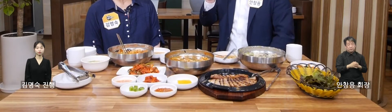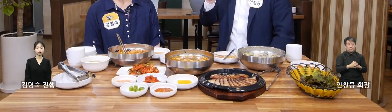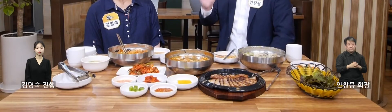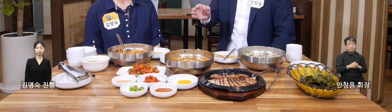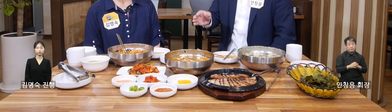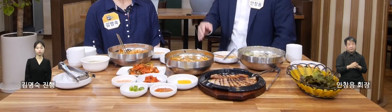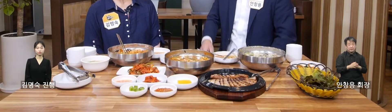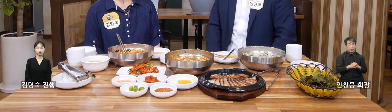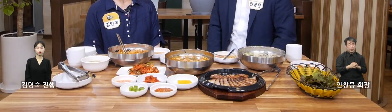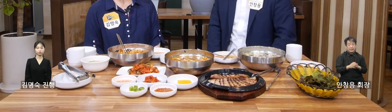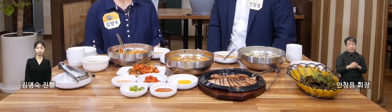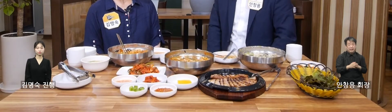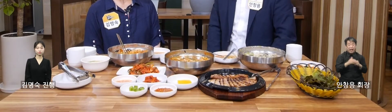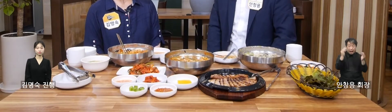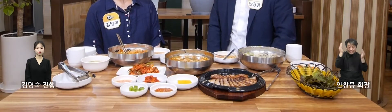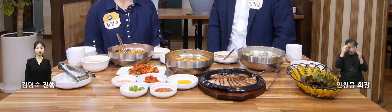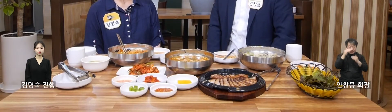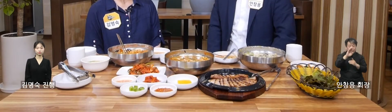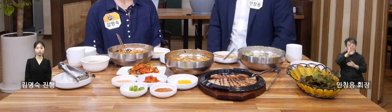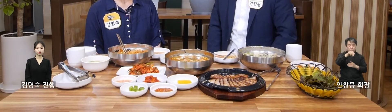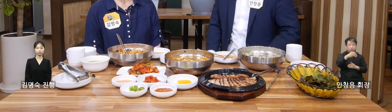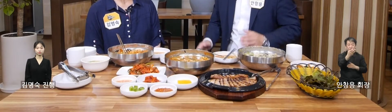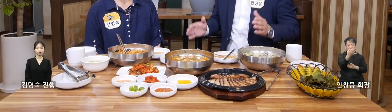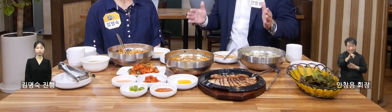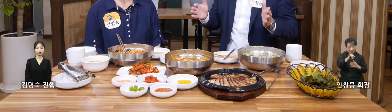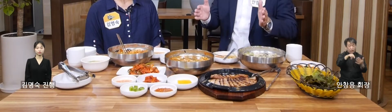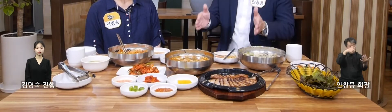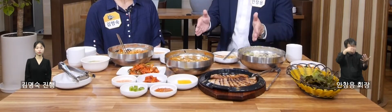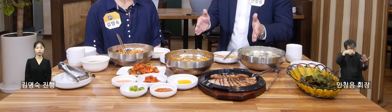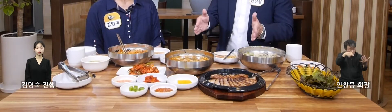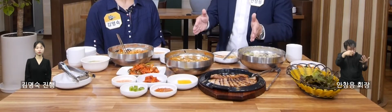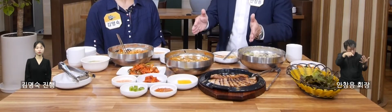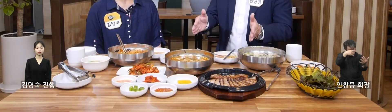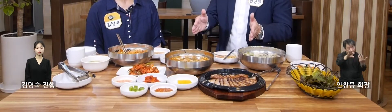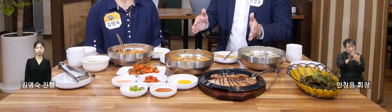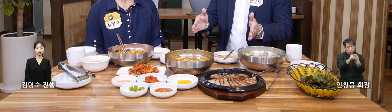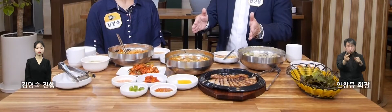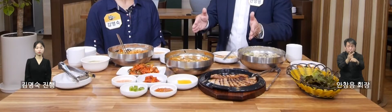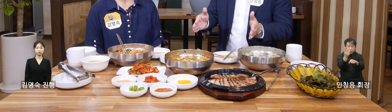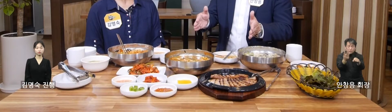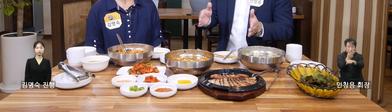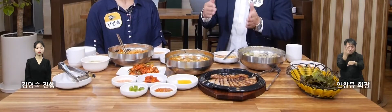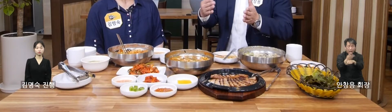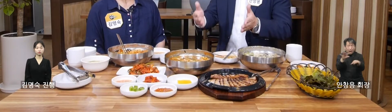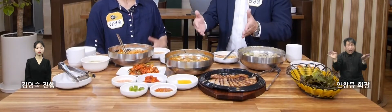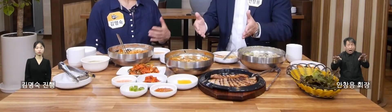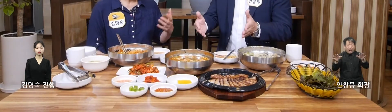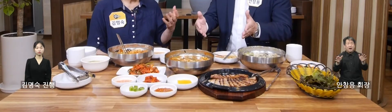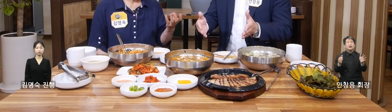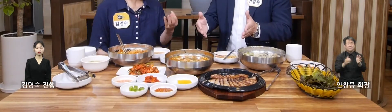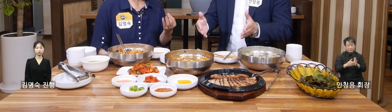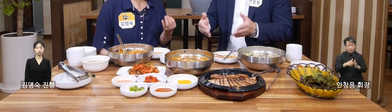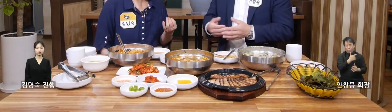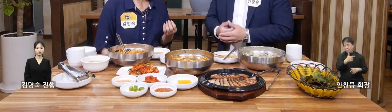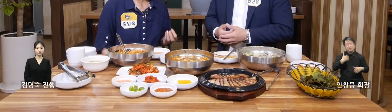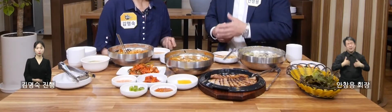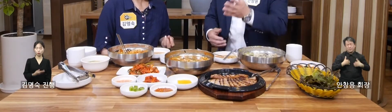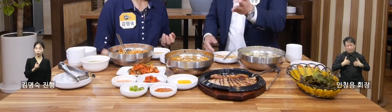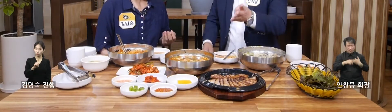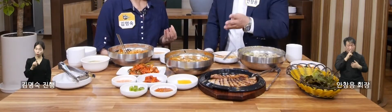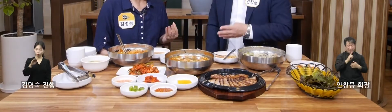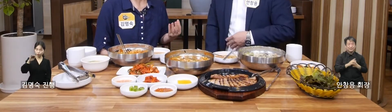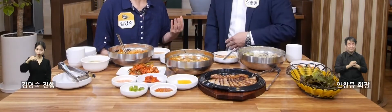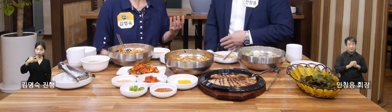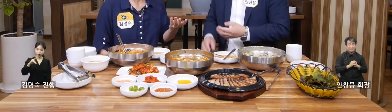아이들에게 그 뷰티 교육을 하게 되면요, 2시간, 3시간도 푹 빠져들어갑니다. 너무 재밌어요. 뷰티의 종류는?